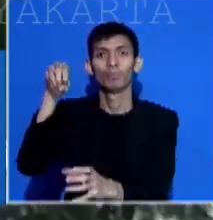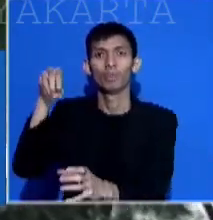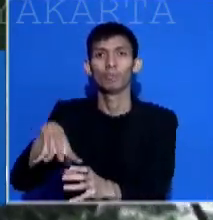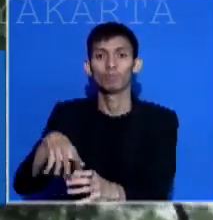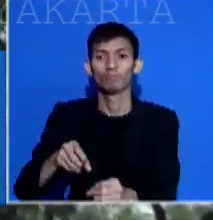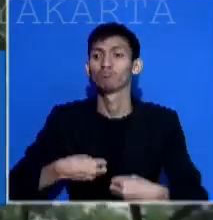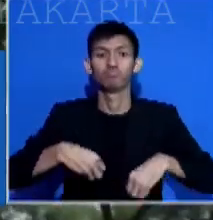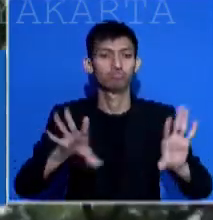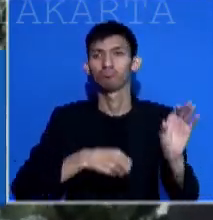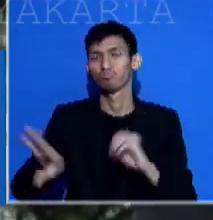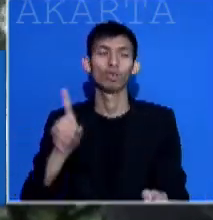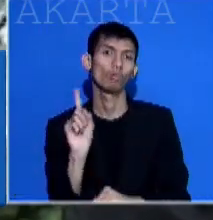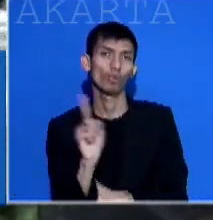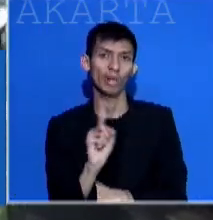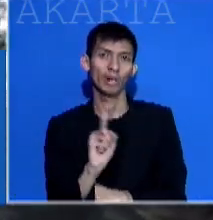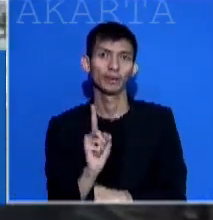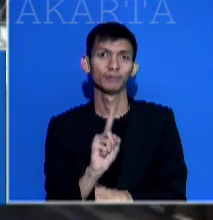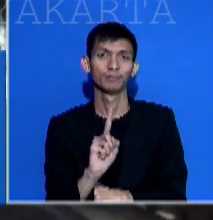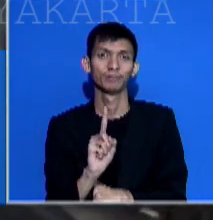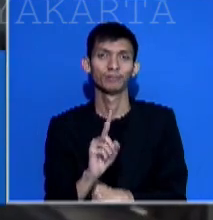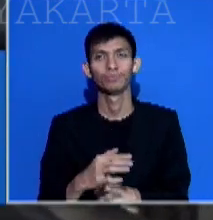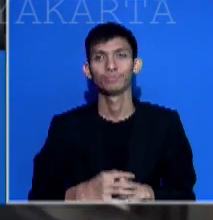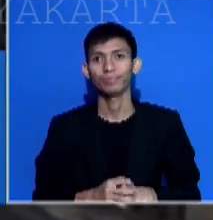ing pangajab sesawangan alam pesisir